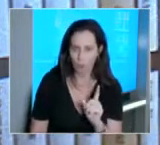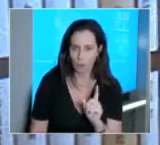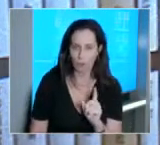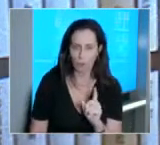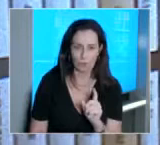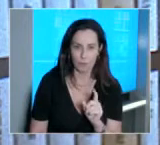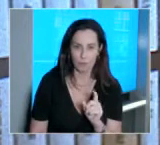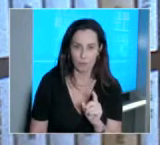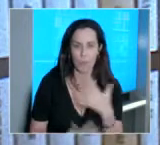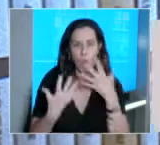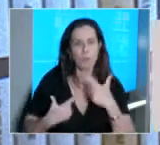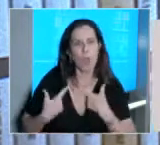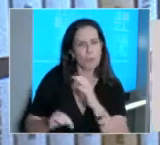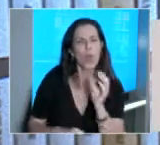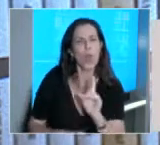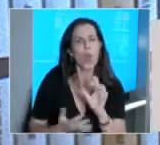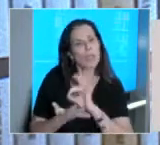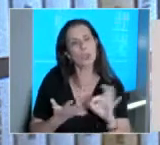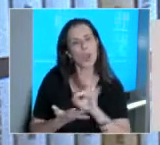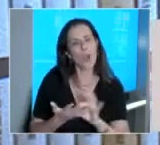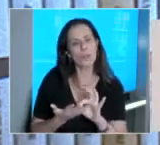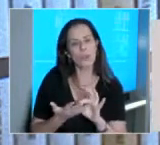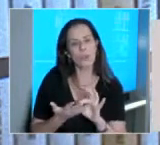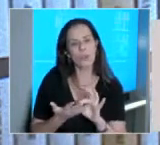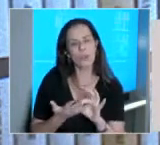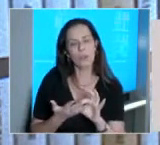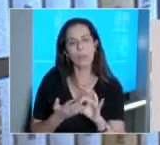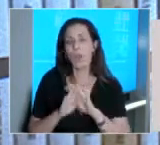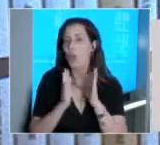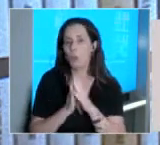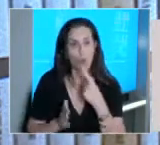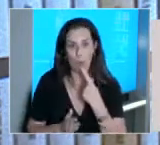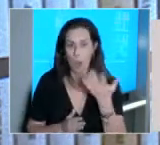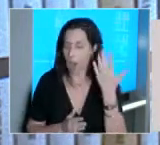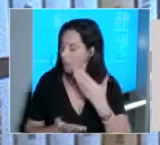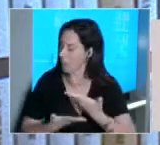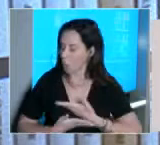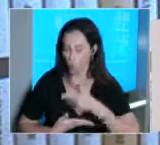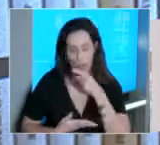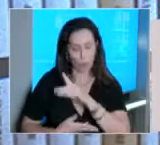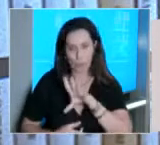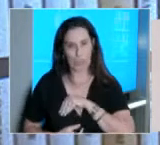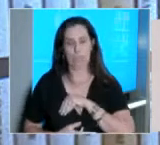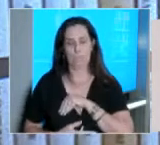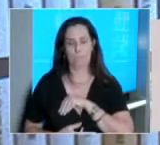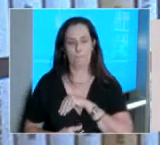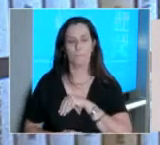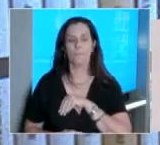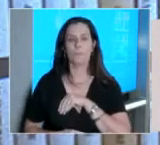התדת הביוגרפית, אלא סופר בשם עמוס. כל מה שאני אומרת, אגב, היה מקובל ואהוב עליו, כן?